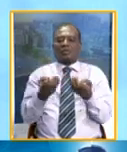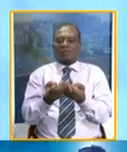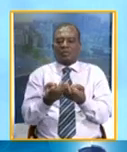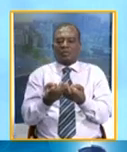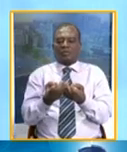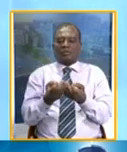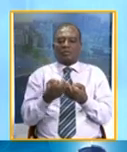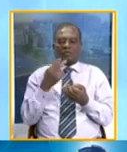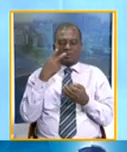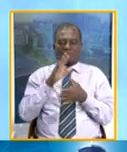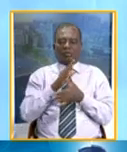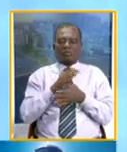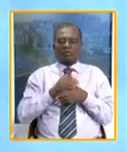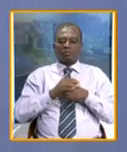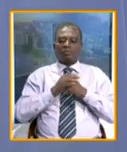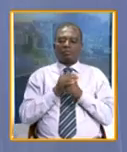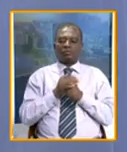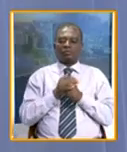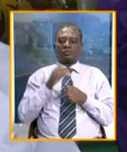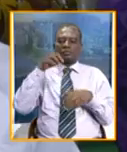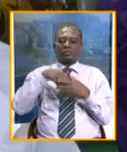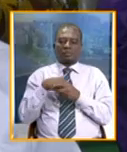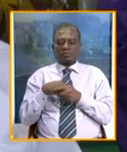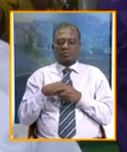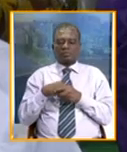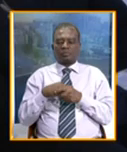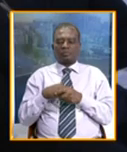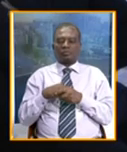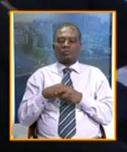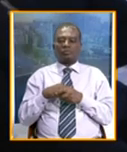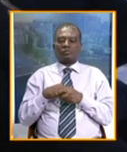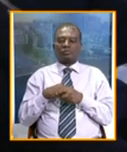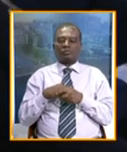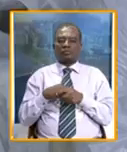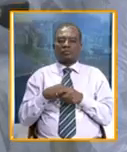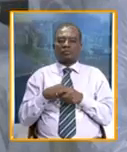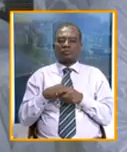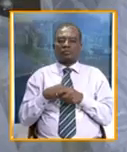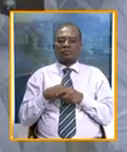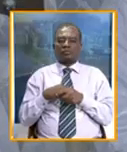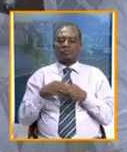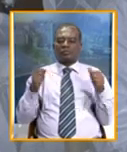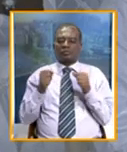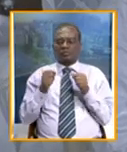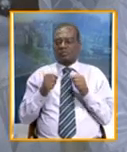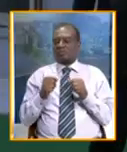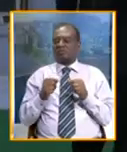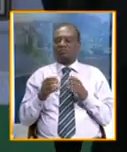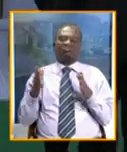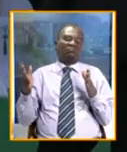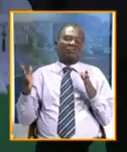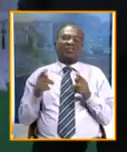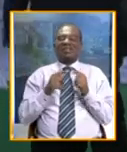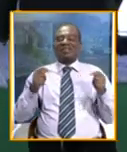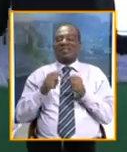éplorée. Abou Sanogo. C'est dans une ambiance lourde que la délégation conjointe de la présidence de la République et du gouvernement,